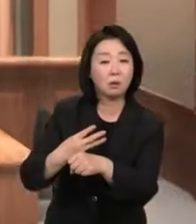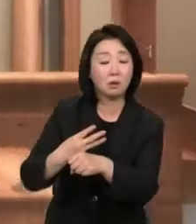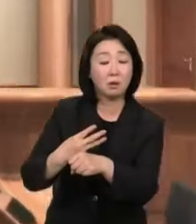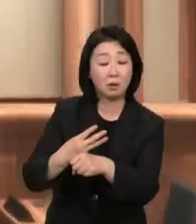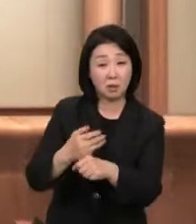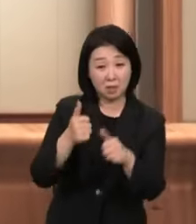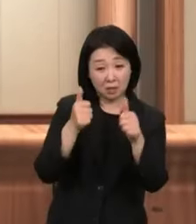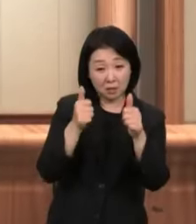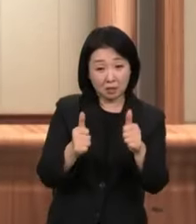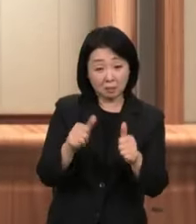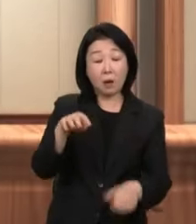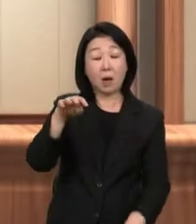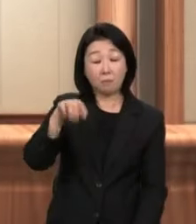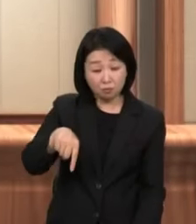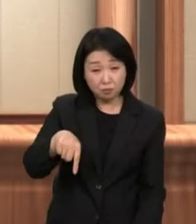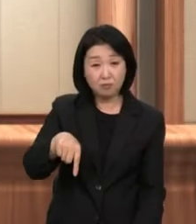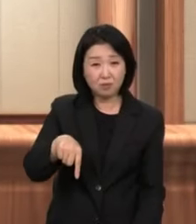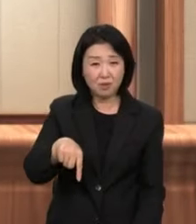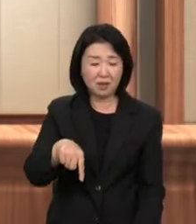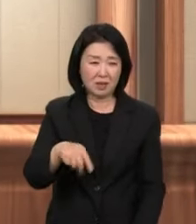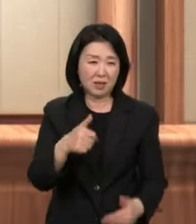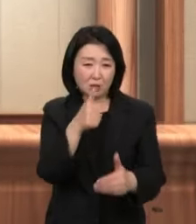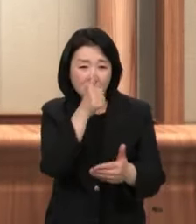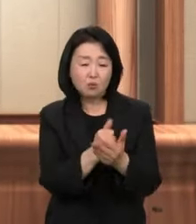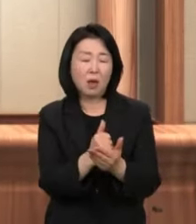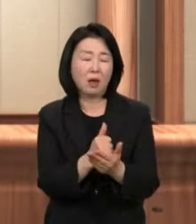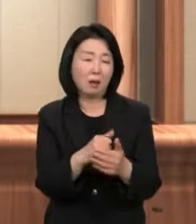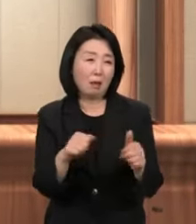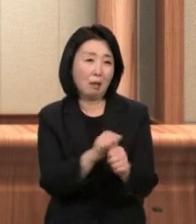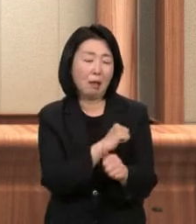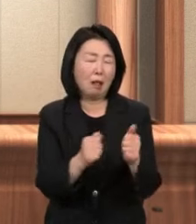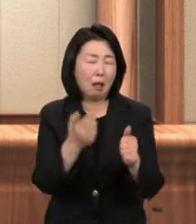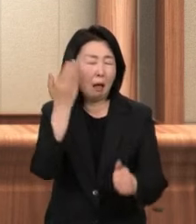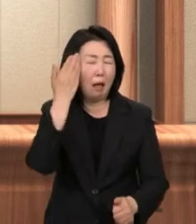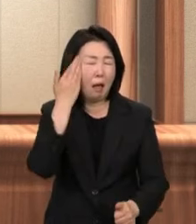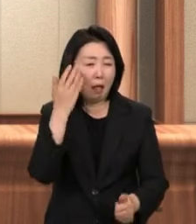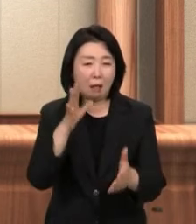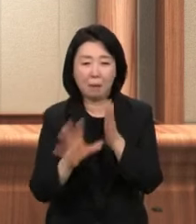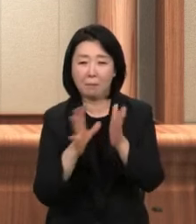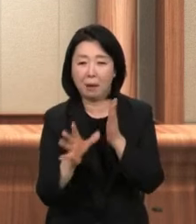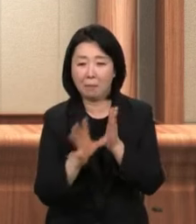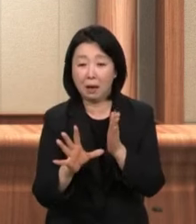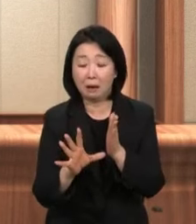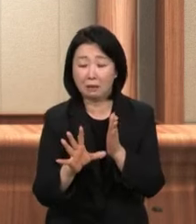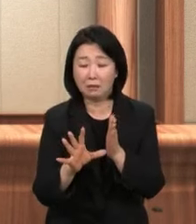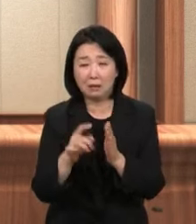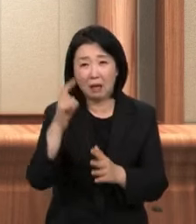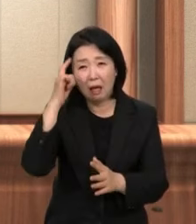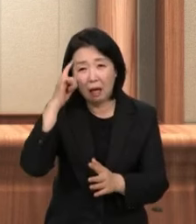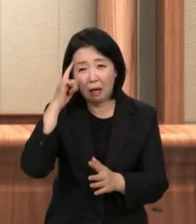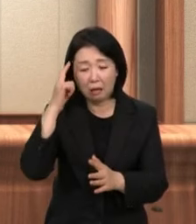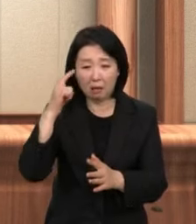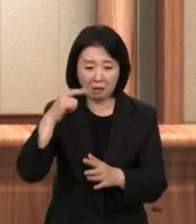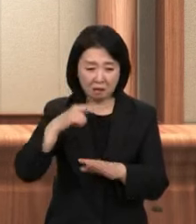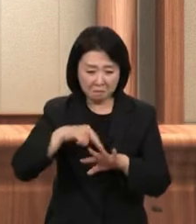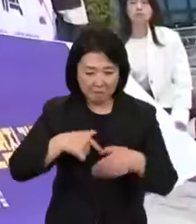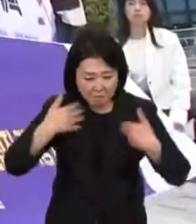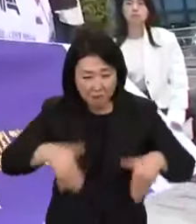재판부는 범행 경위와 언동, 수법이 모두 비상식적인 점을 종합해 심신미약을 인정했다고